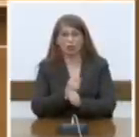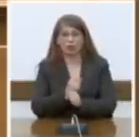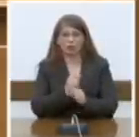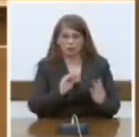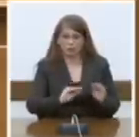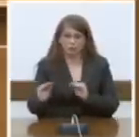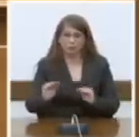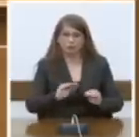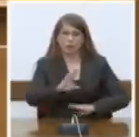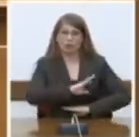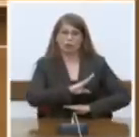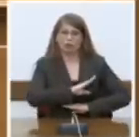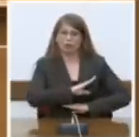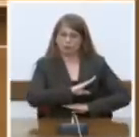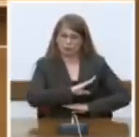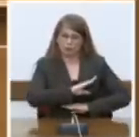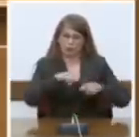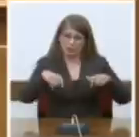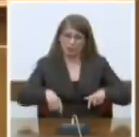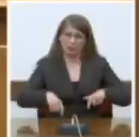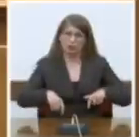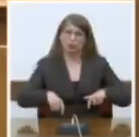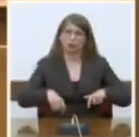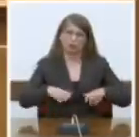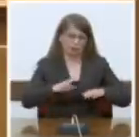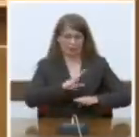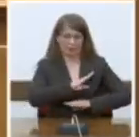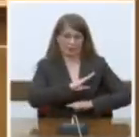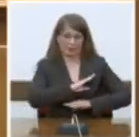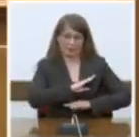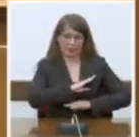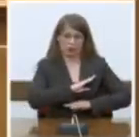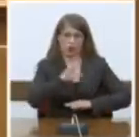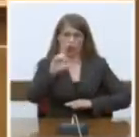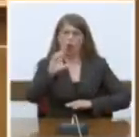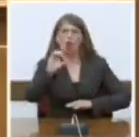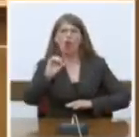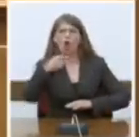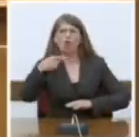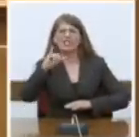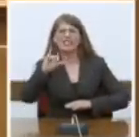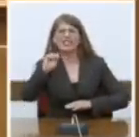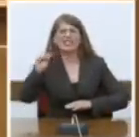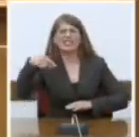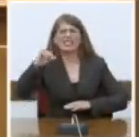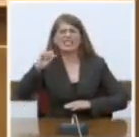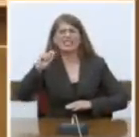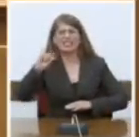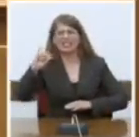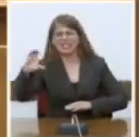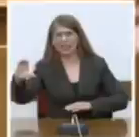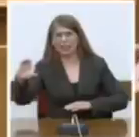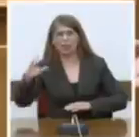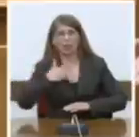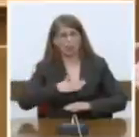κέντρο του στρατόπεδου Γκόνου, δηλαδή το κέντρο logistics που θα συνέδεε τη Θεσσαλονίκη με τα Βαλκάνια? Ή ότι κανείς δεν έχει πει πώς θα χρηματοδοτηθεί η ανάπλαση έκθεσης που θέλουν